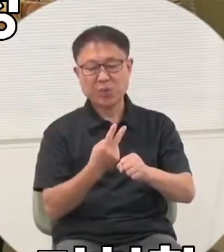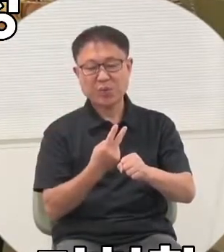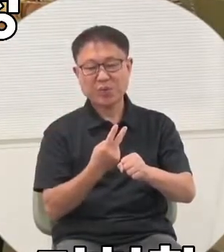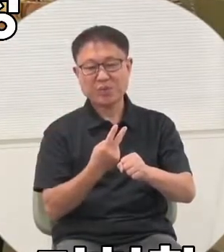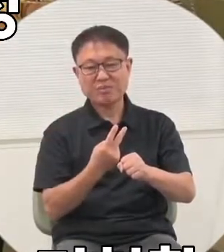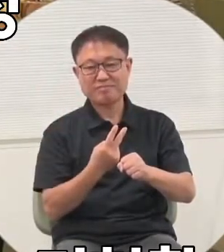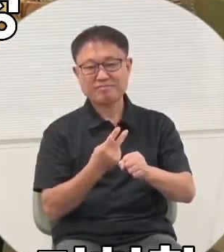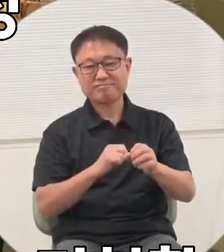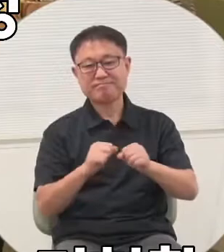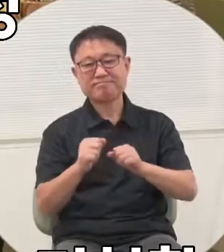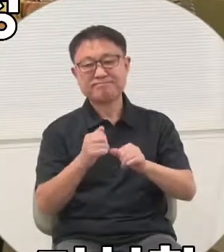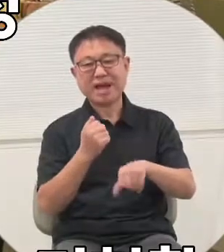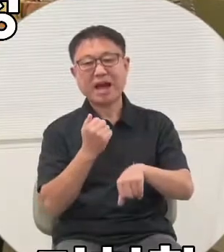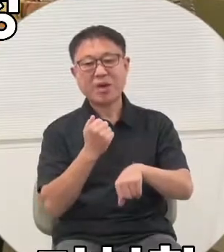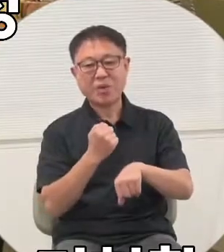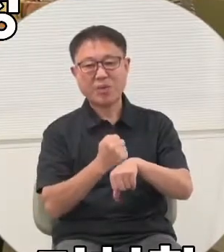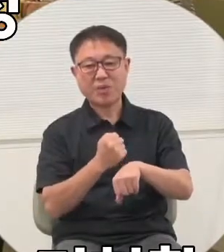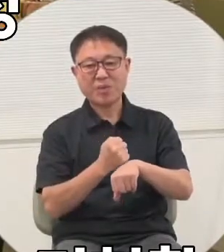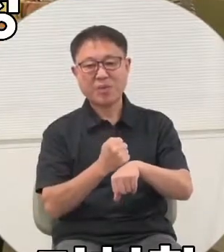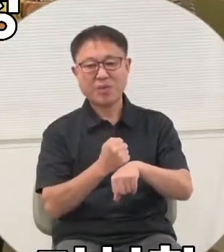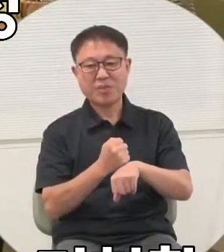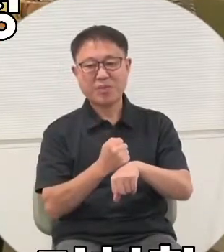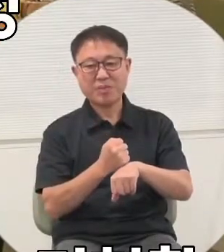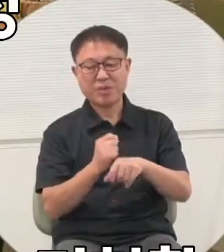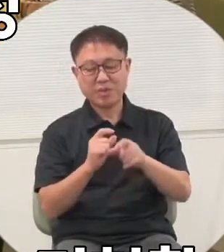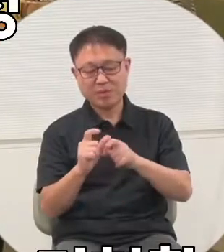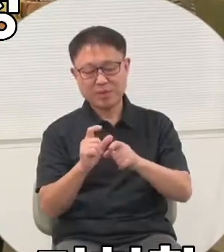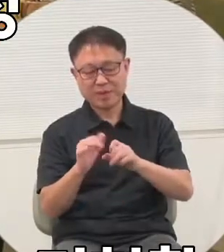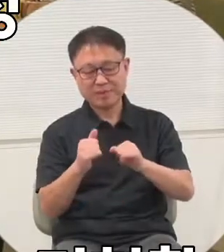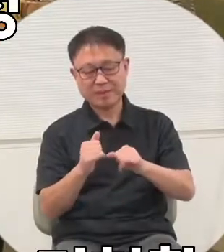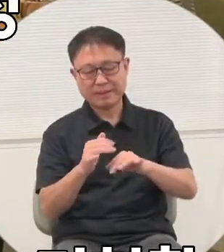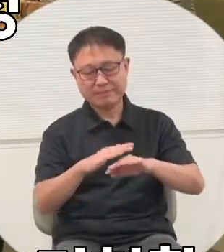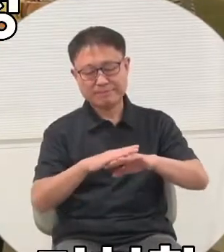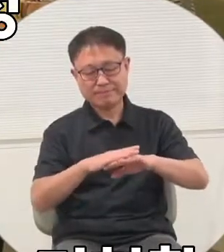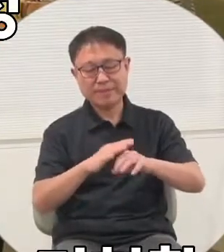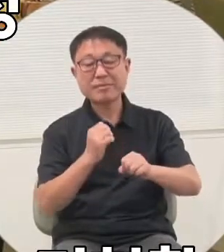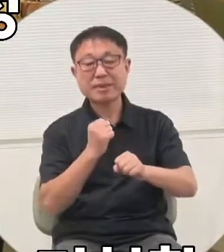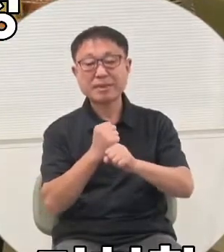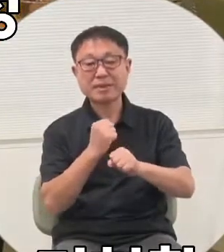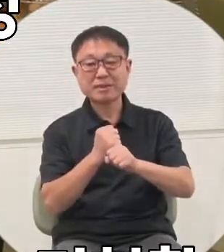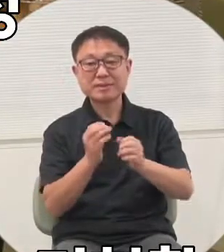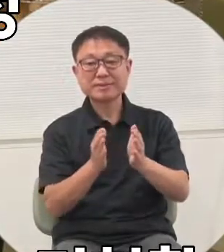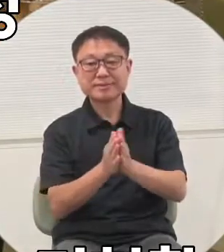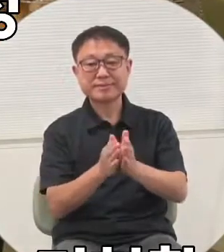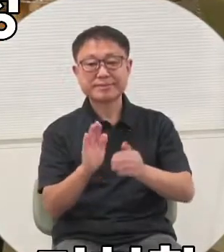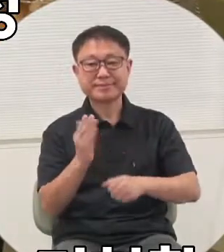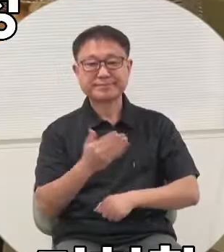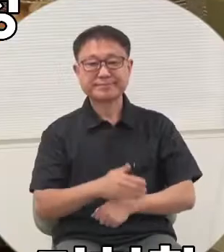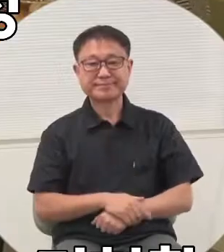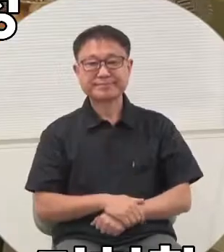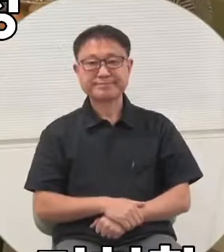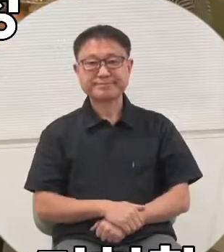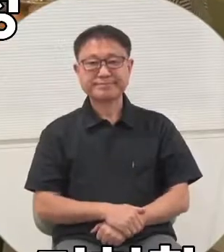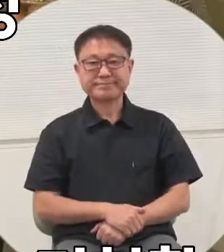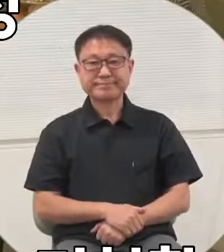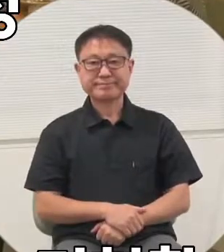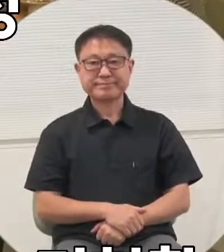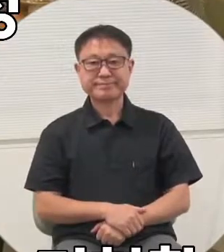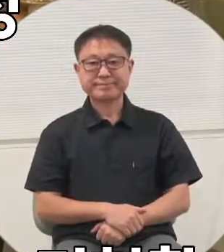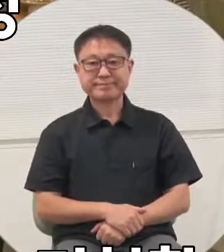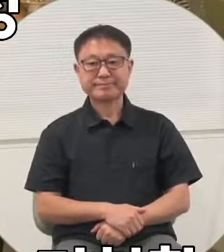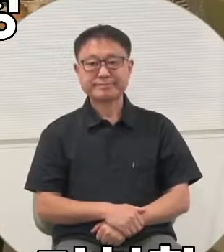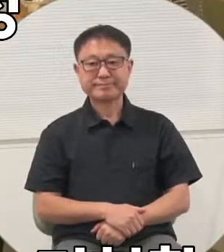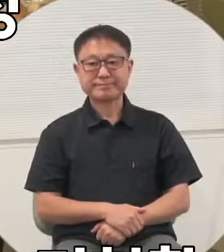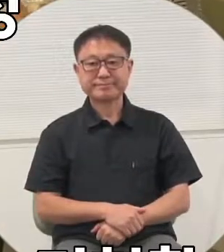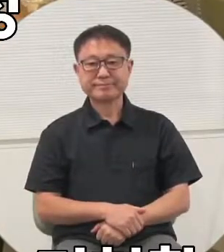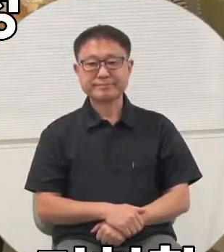위원으로서 활동도 하고 또 그것들 고민하는 분들의 네트워크도 만들어서 또 시작을 했고요. 조금 몇 년